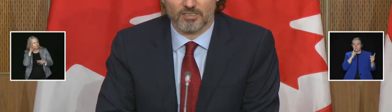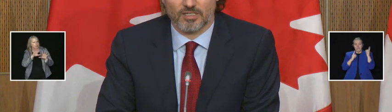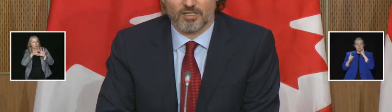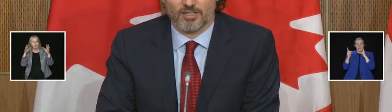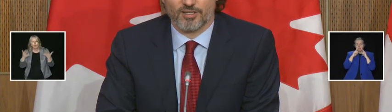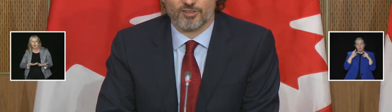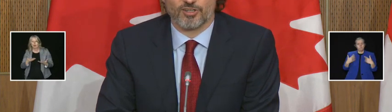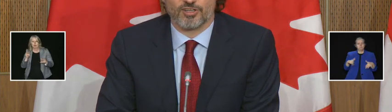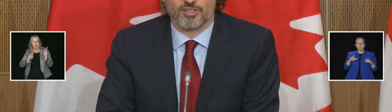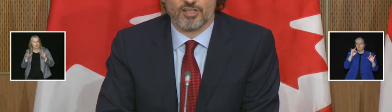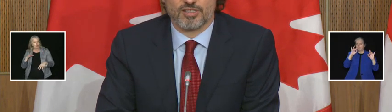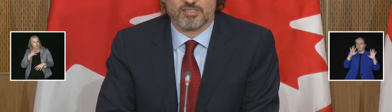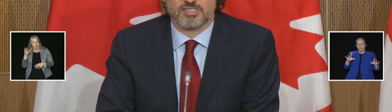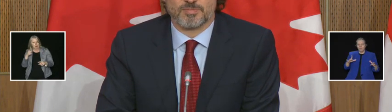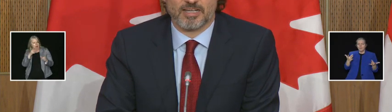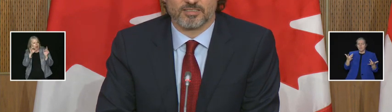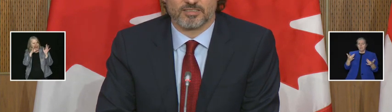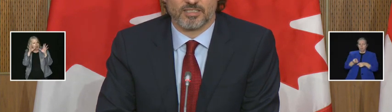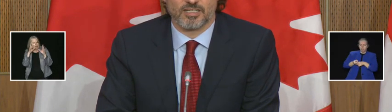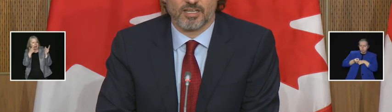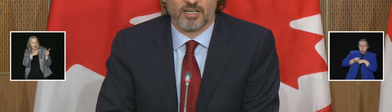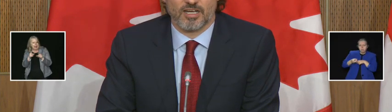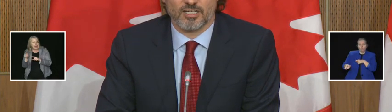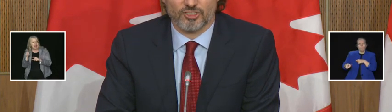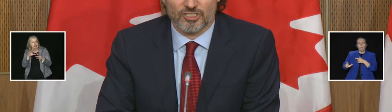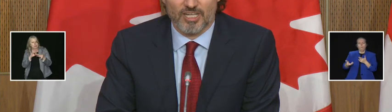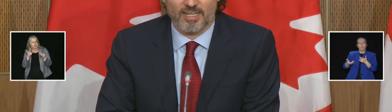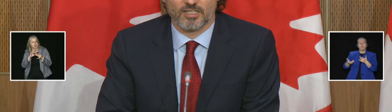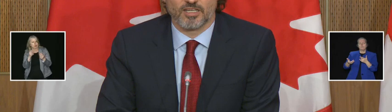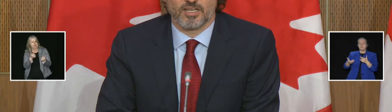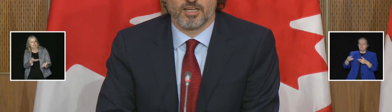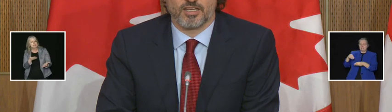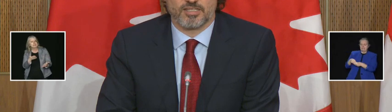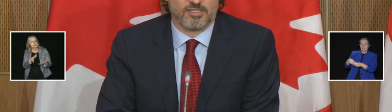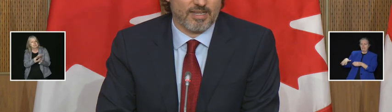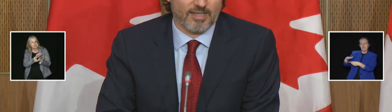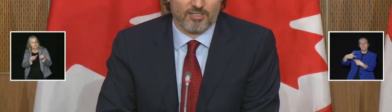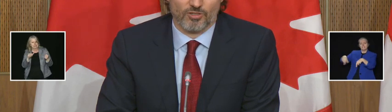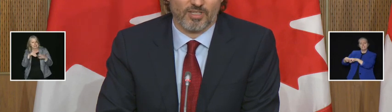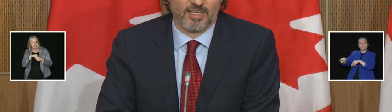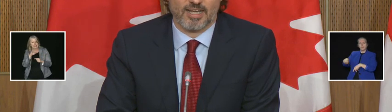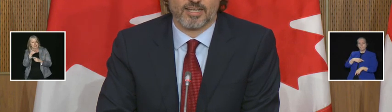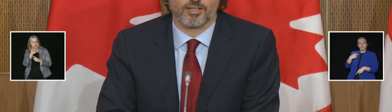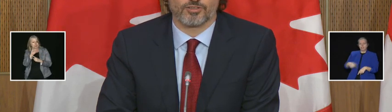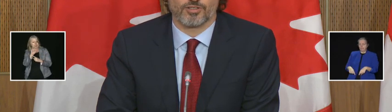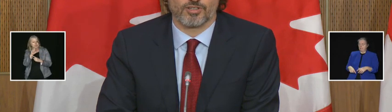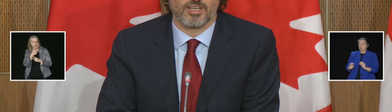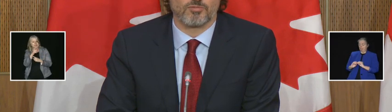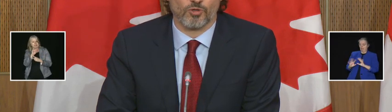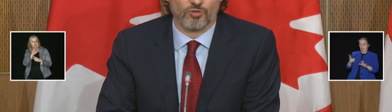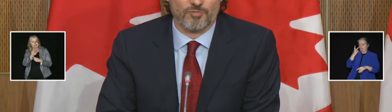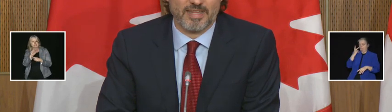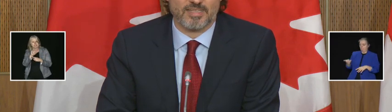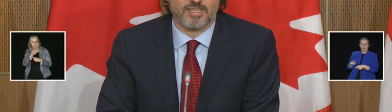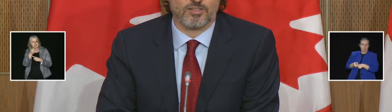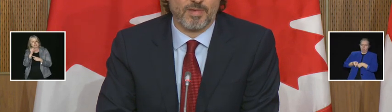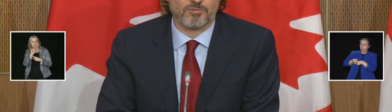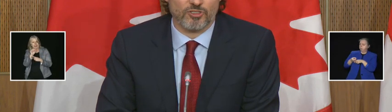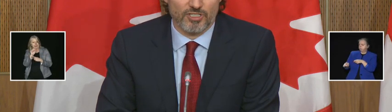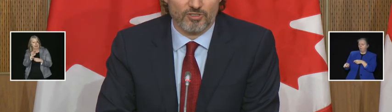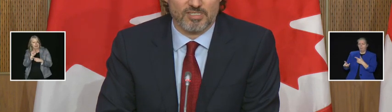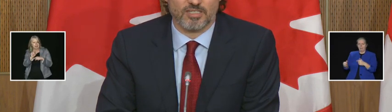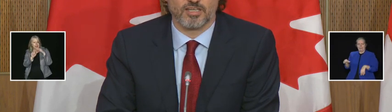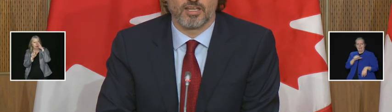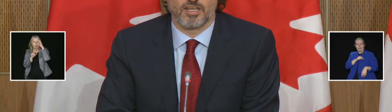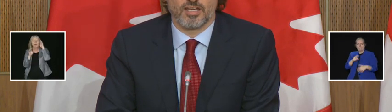e-sante de ce qui se passe en chine jeunes des allégations très claire de crimes contre l'humanité il